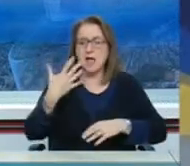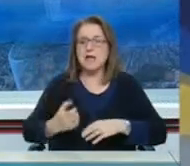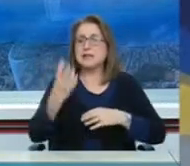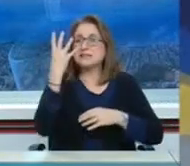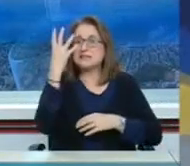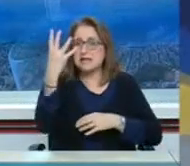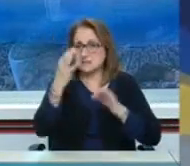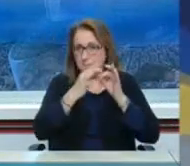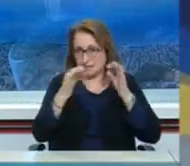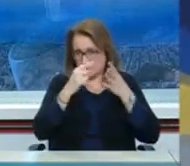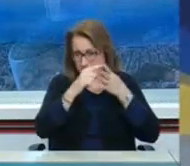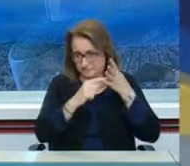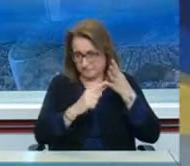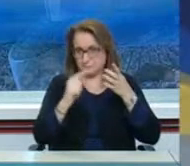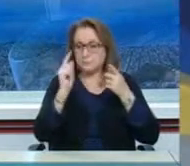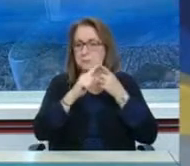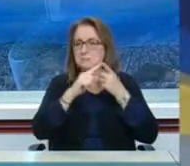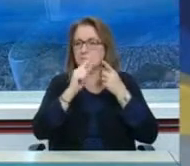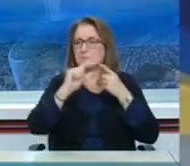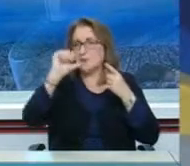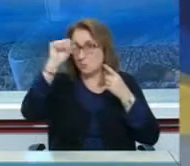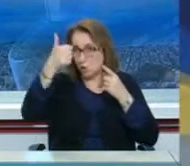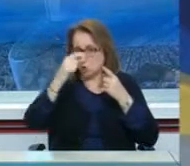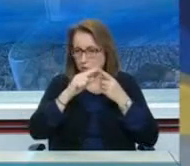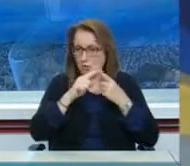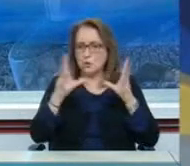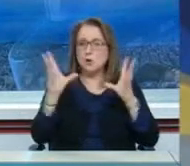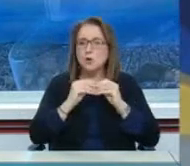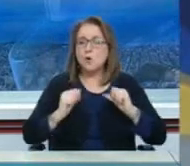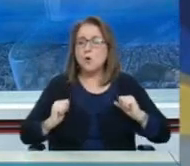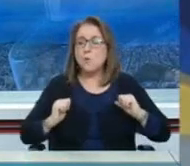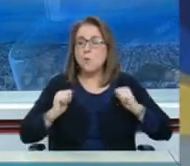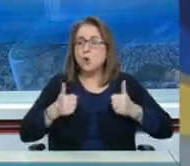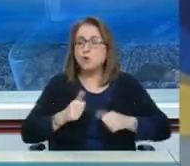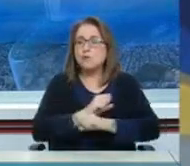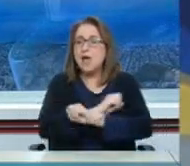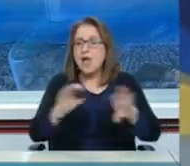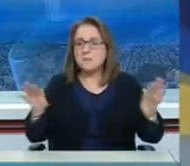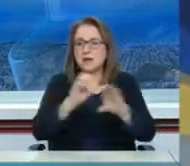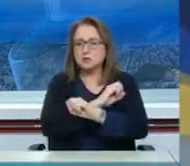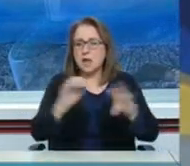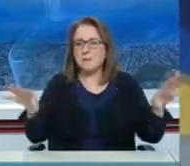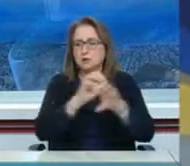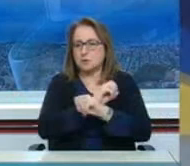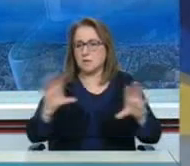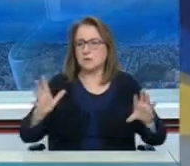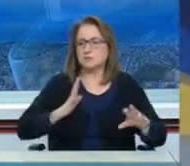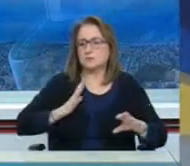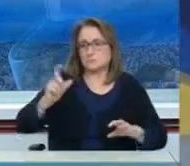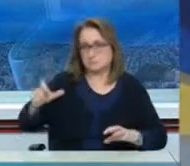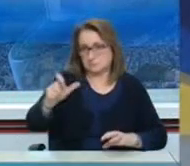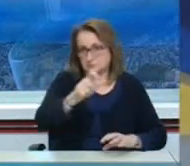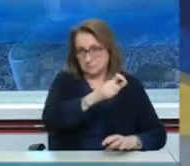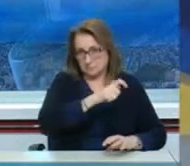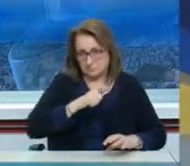πυλώνες. Πρώτος πυλώνας, πρωτοβουλίες ενημέρωσης των πολιτών. Έχει